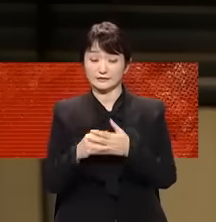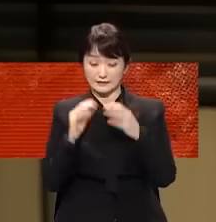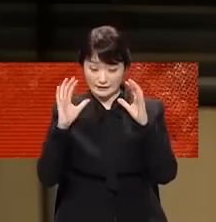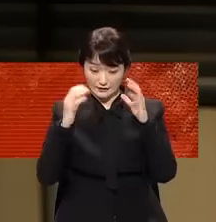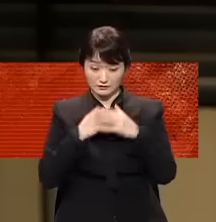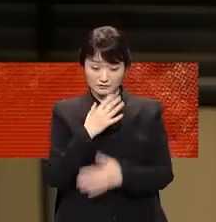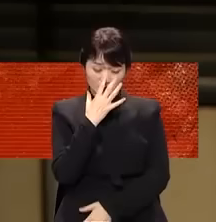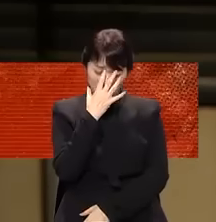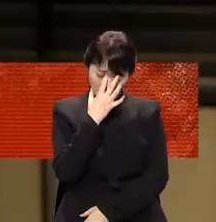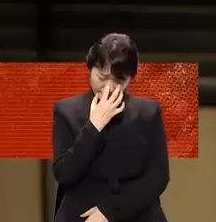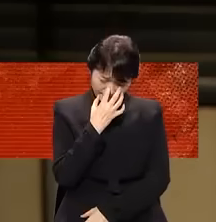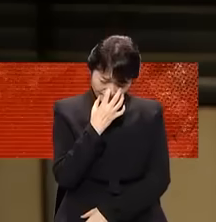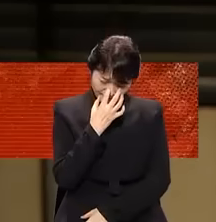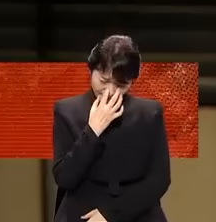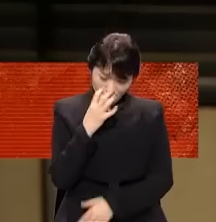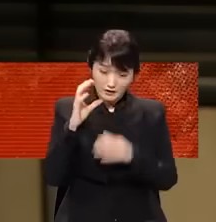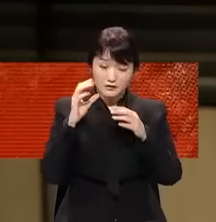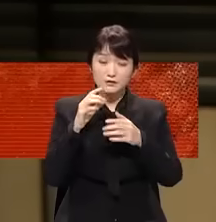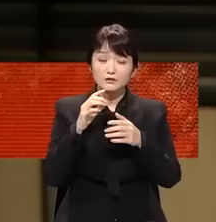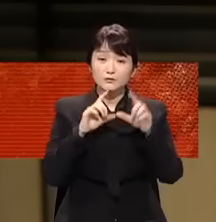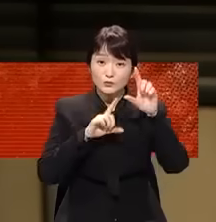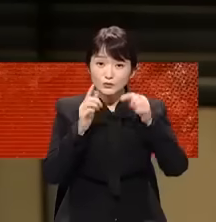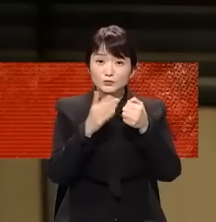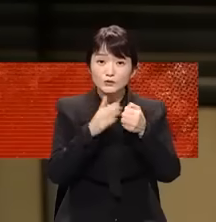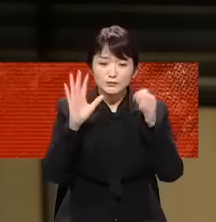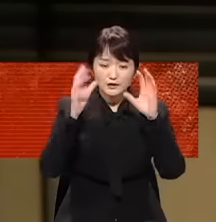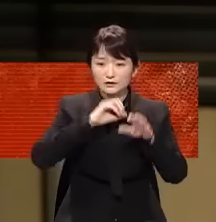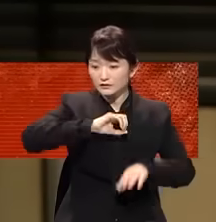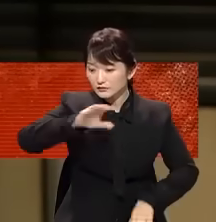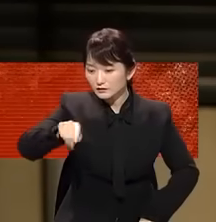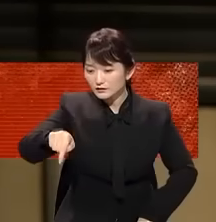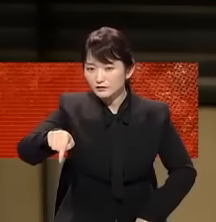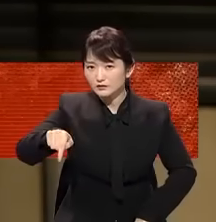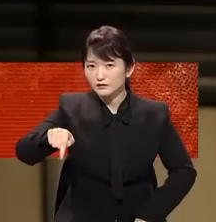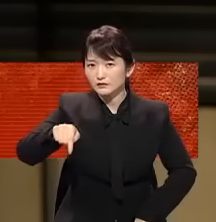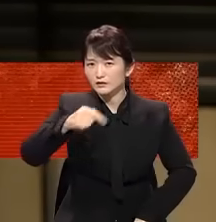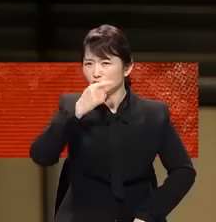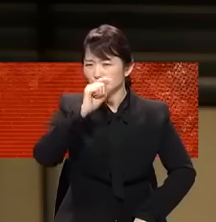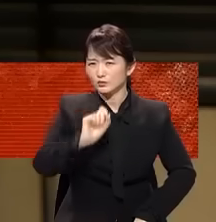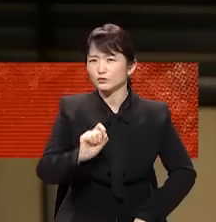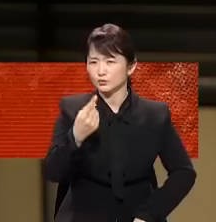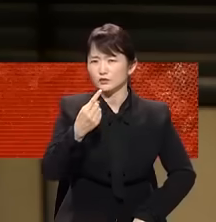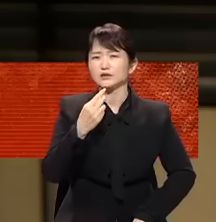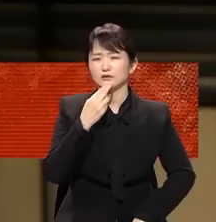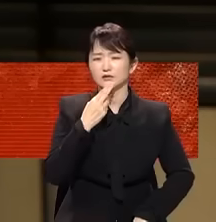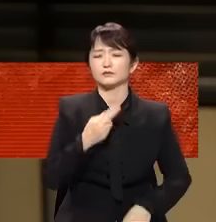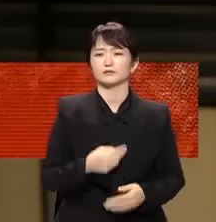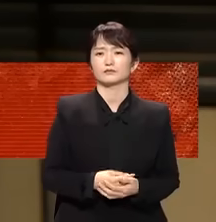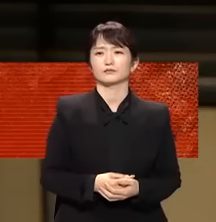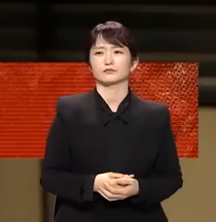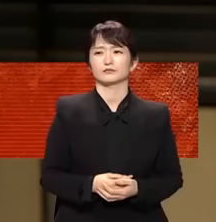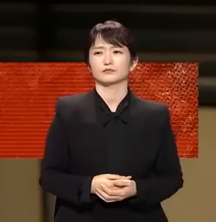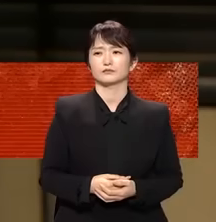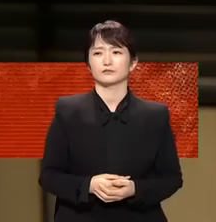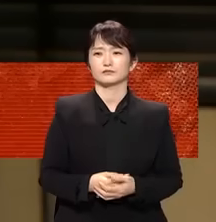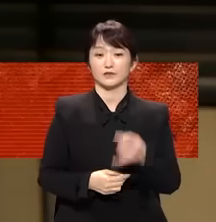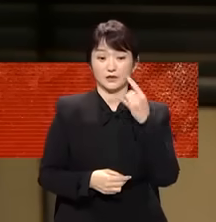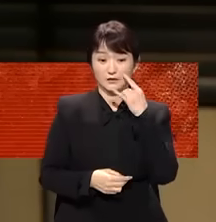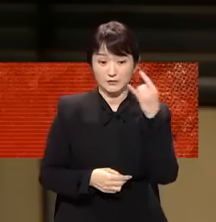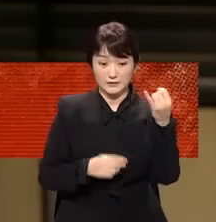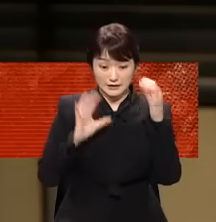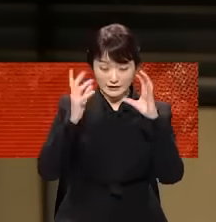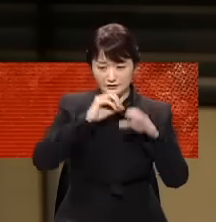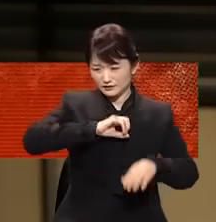조울증 세로 뭐 저기 아이를 던졌다 그거는 참작할 만한 동개 되기 어렵습니다 그런 분들이 아이를 던지는